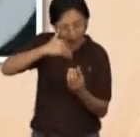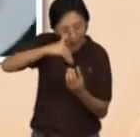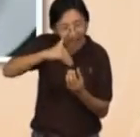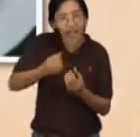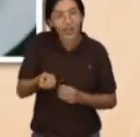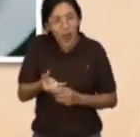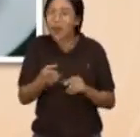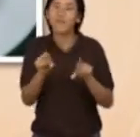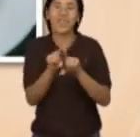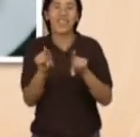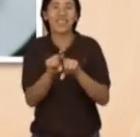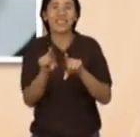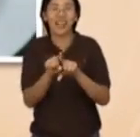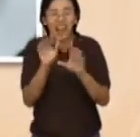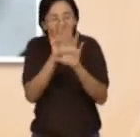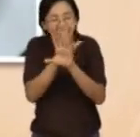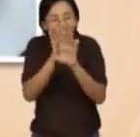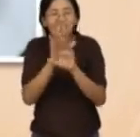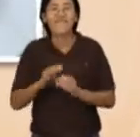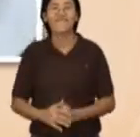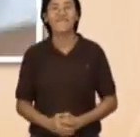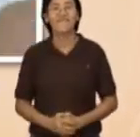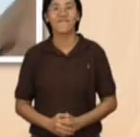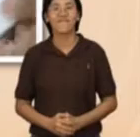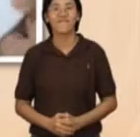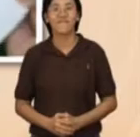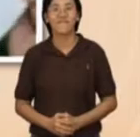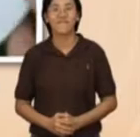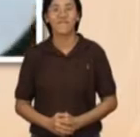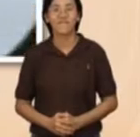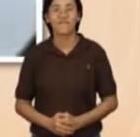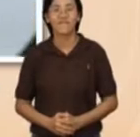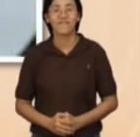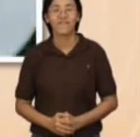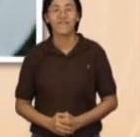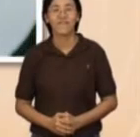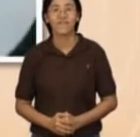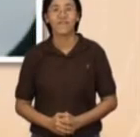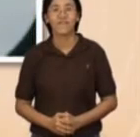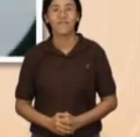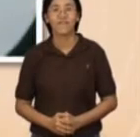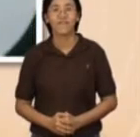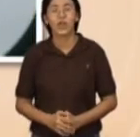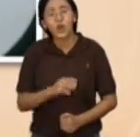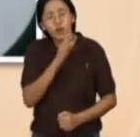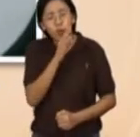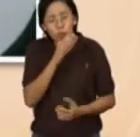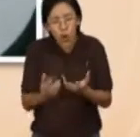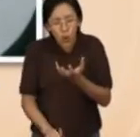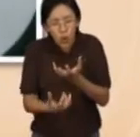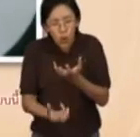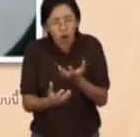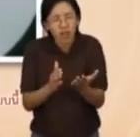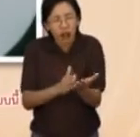กันครับลักษณะเดียวกัน อาจารย์ขาจะเกี่ยวไหมคะถ้าหากว่าเราต้มลูกลอกในแกงจืดนานๆแล้วมันจะเ